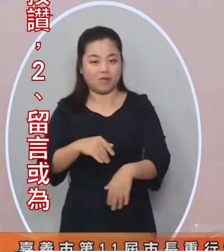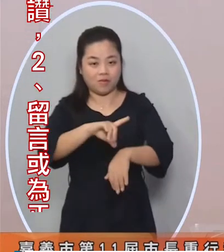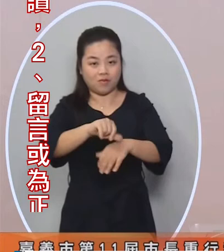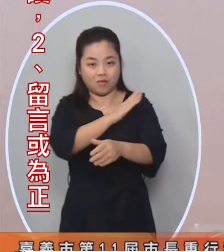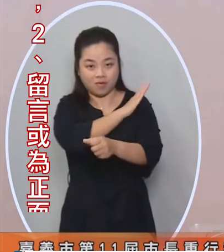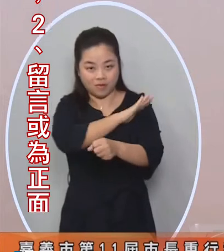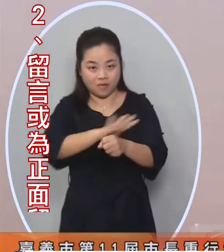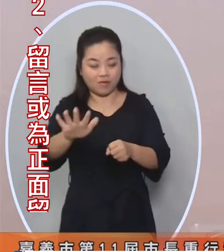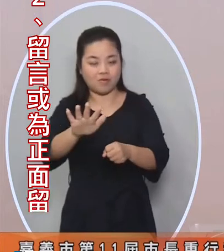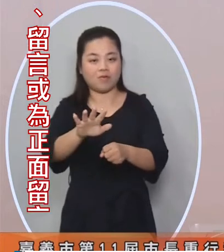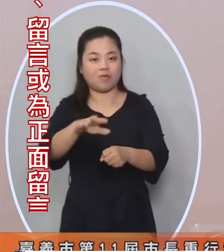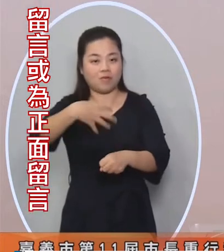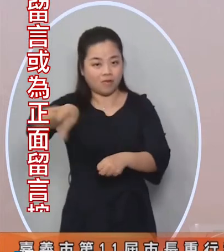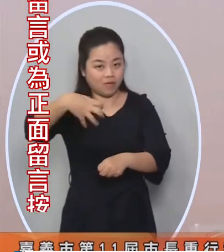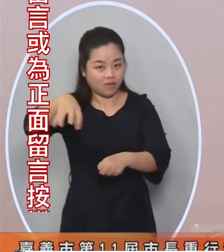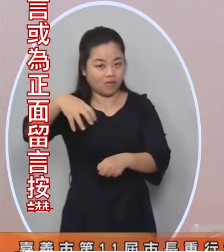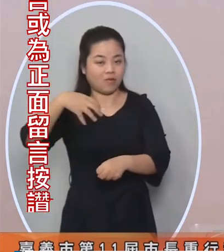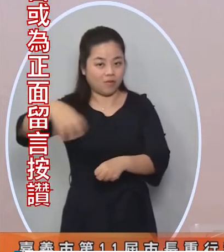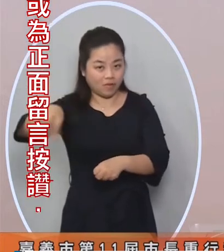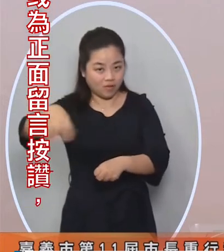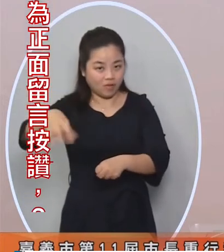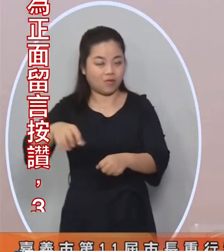时间届满，即按铃两长声。